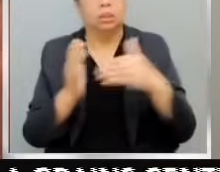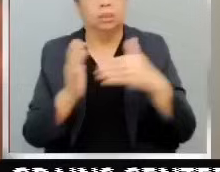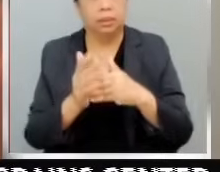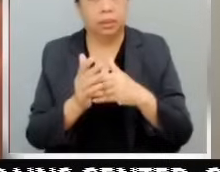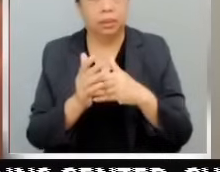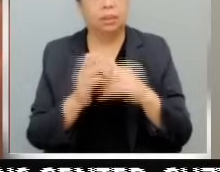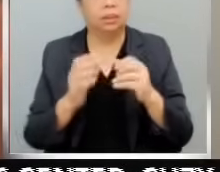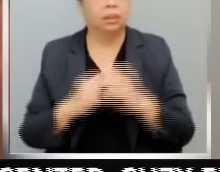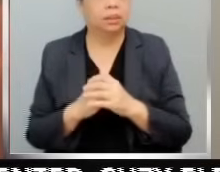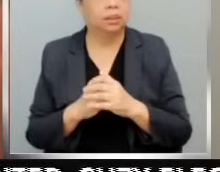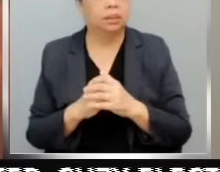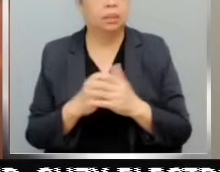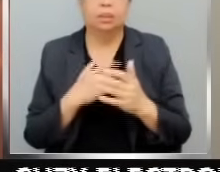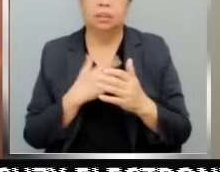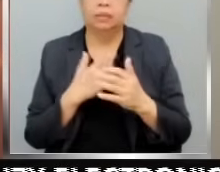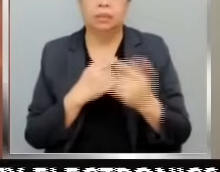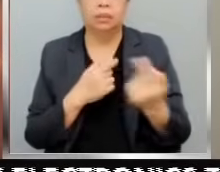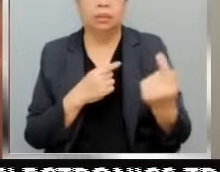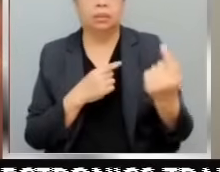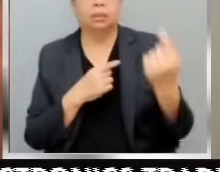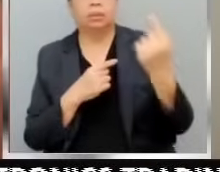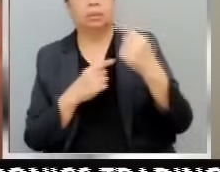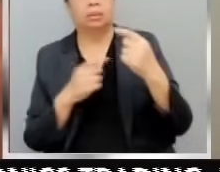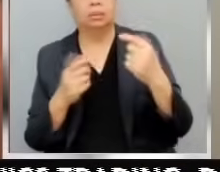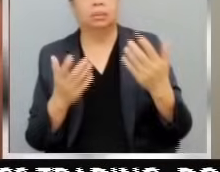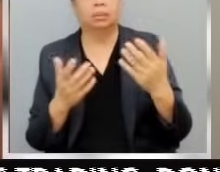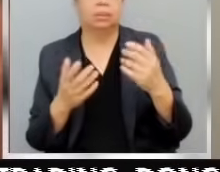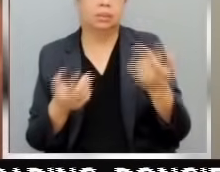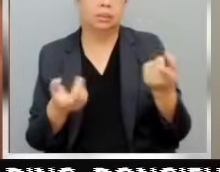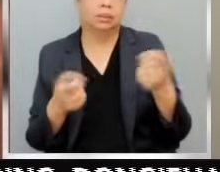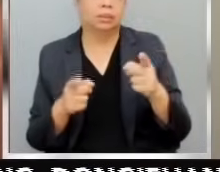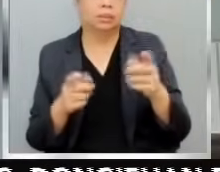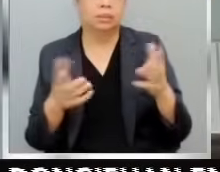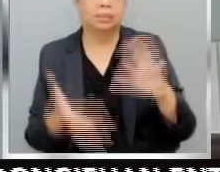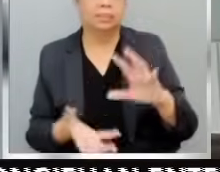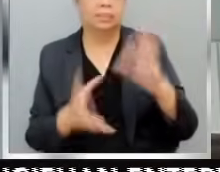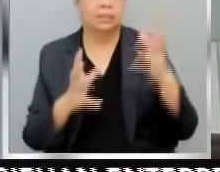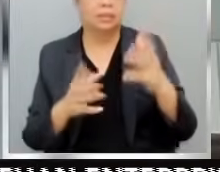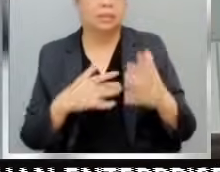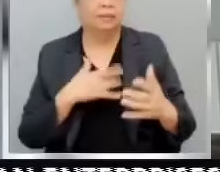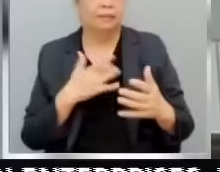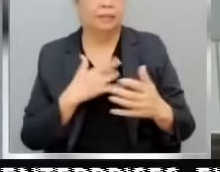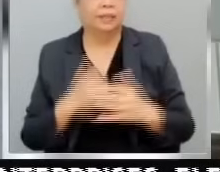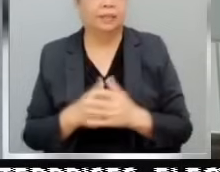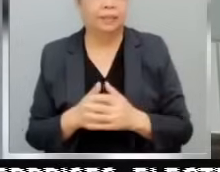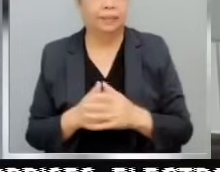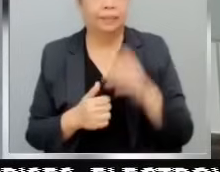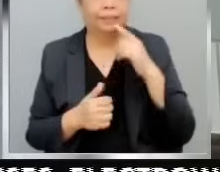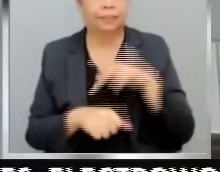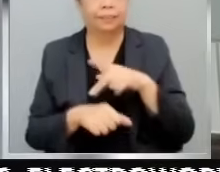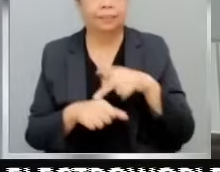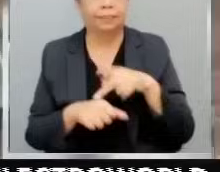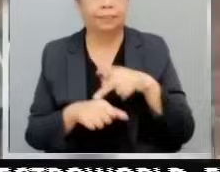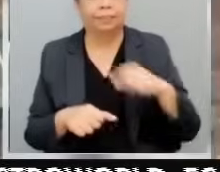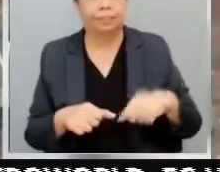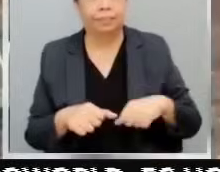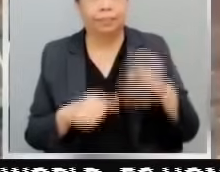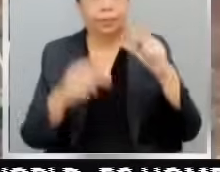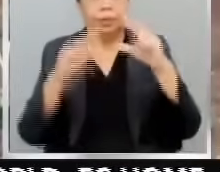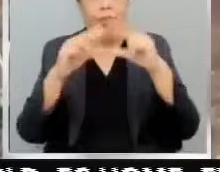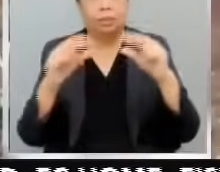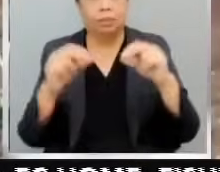parang papunta na to sa hindi maganda. Mm-hmm. Parang ganun yung feeling. Ayon kay Philippine Ambassador to Lebanon Raymond Balatbat,